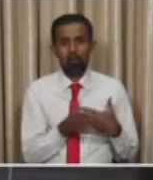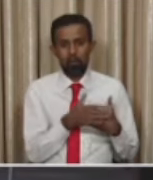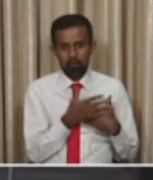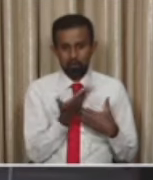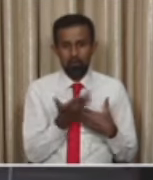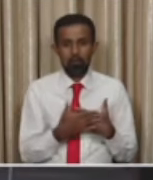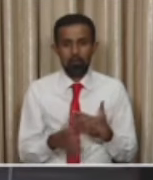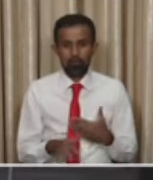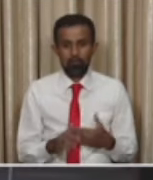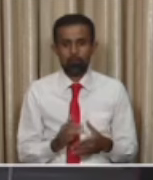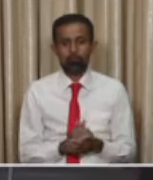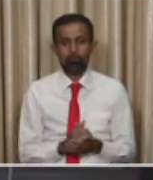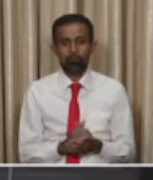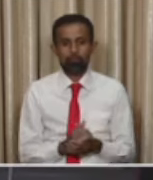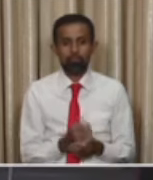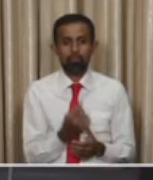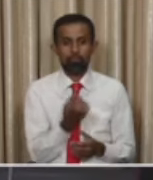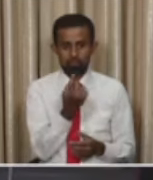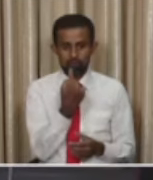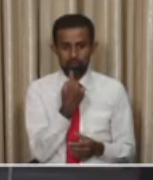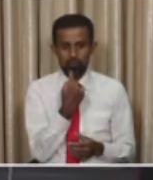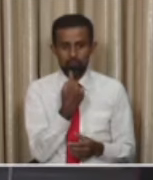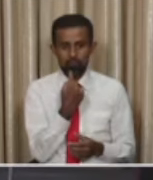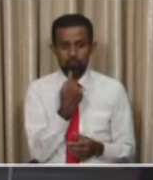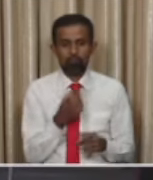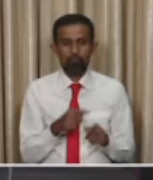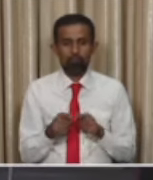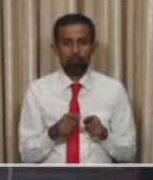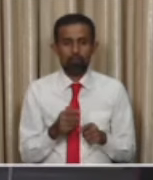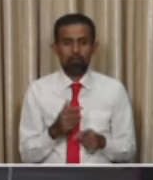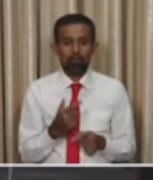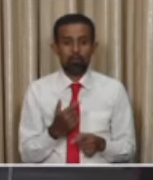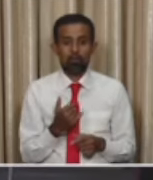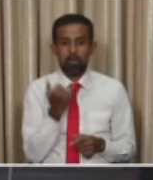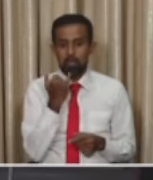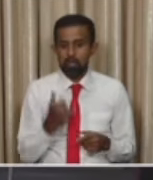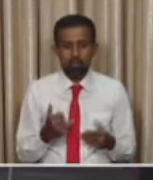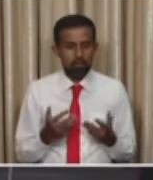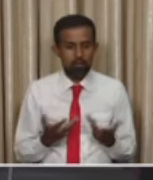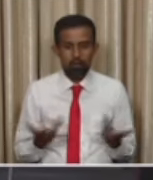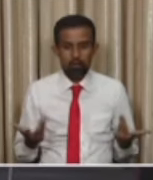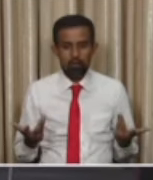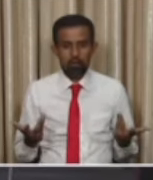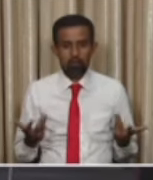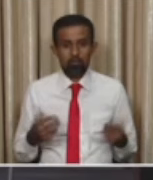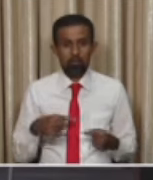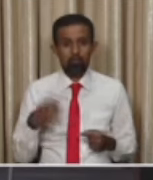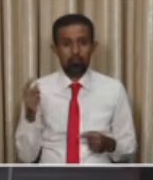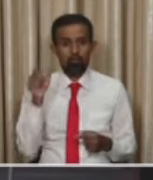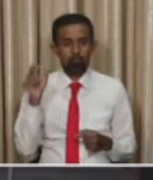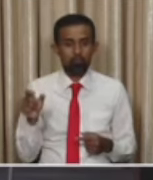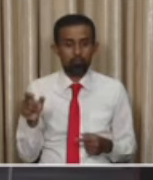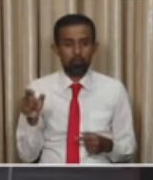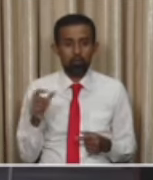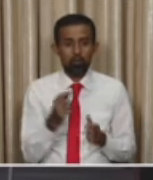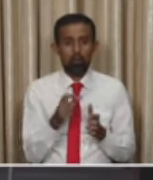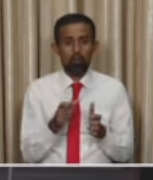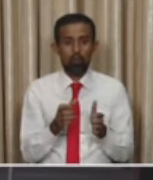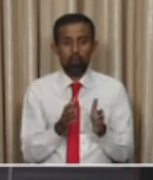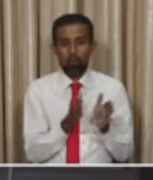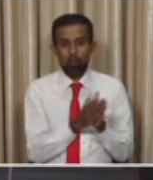ඉතින් ඒ වගේ තත්ත්වයක් ඔය කියන අපි ඔය කියනවා වගේ සුන්දර නැහැ ගරු මන්ත්‍රීතුමා. එහෙම පිටස්තර පුද්ගලයන් ඒ කියන්නේ